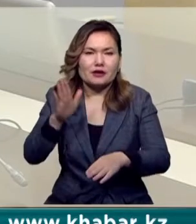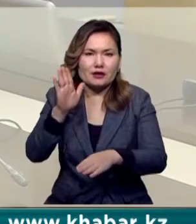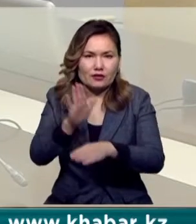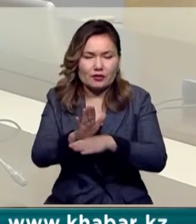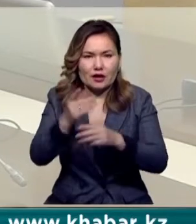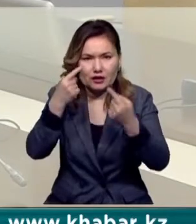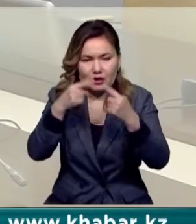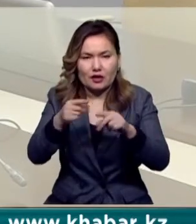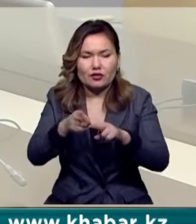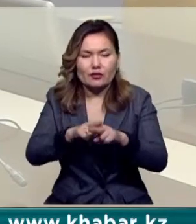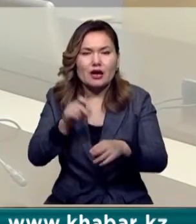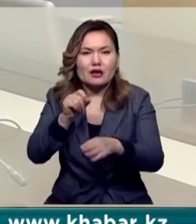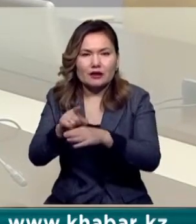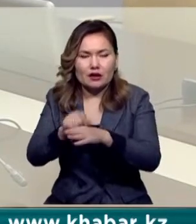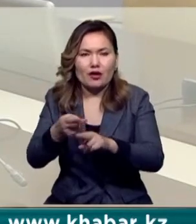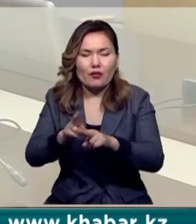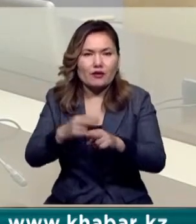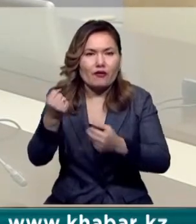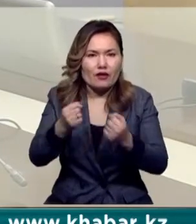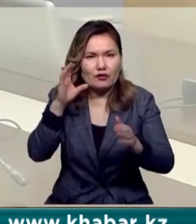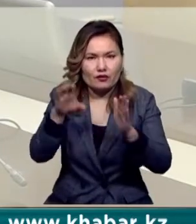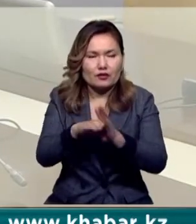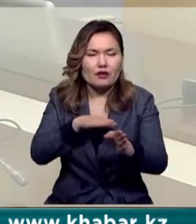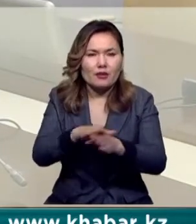задание береміз, сол задание бойынша. Заданичный бер,